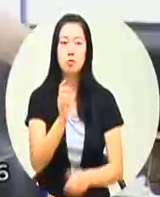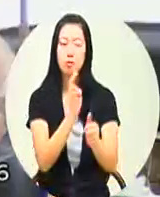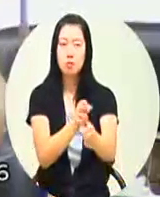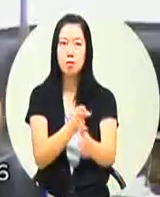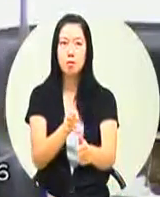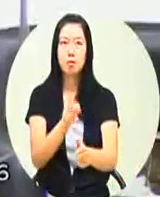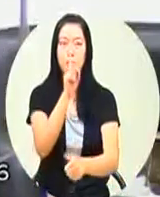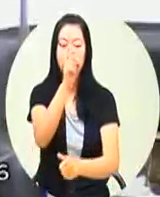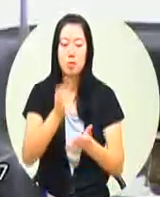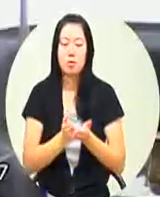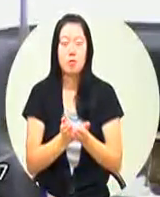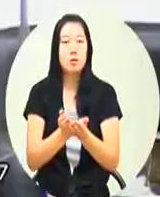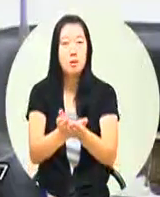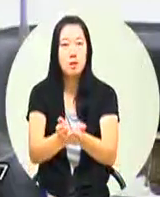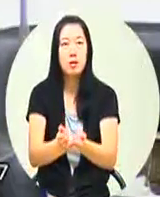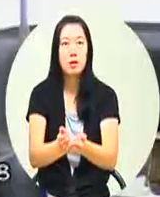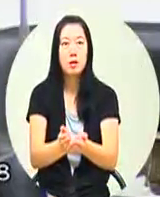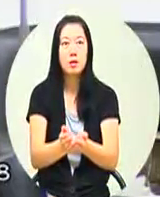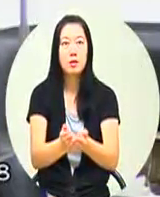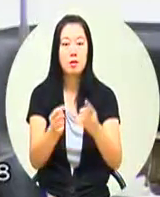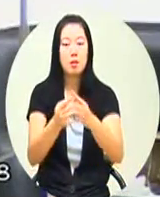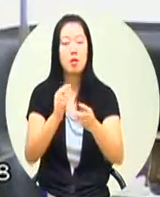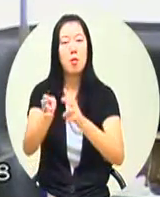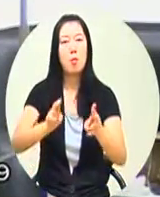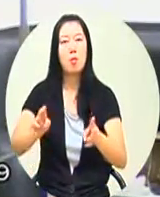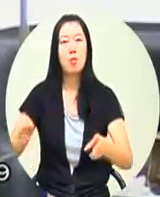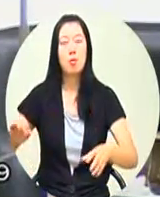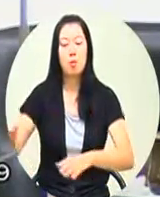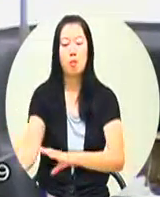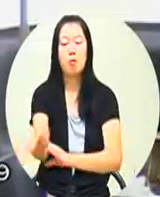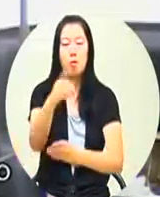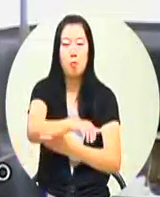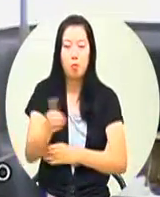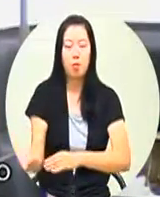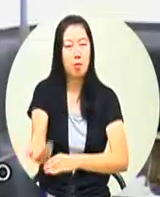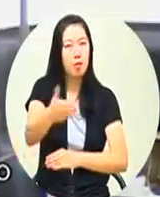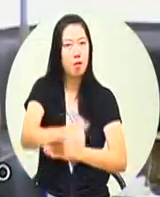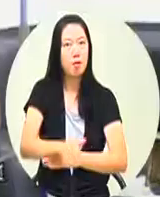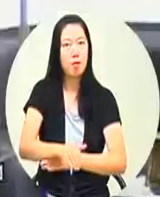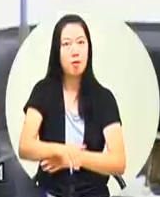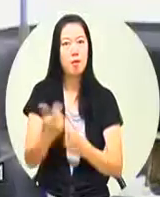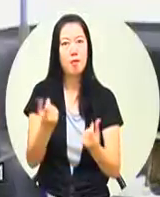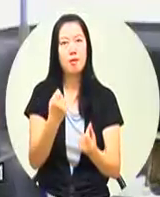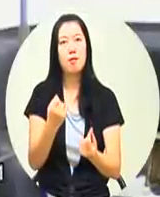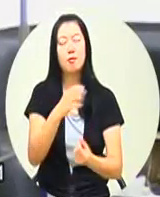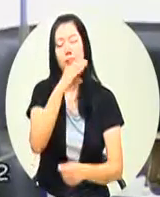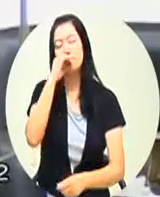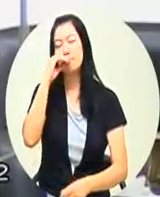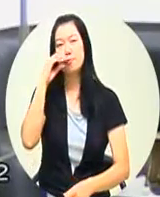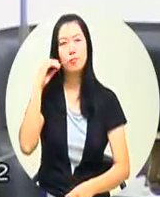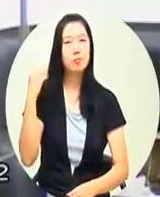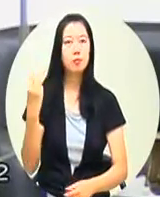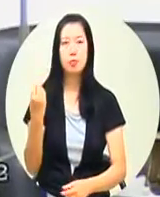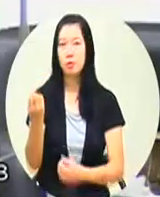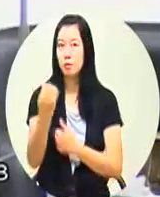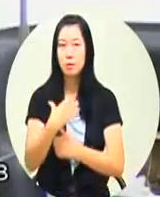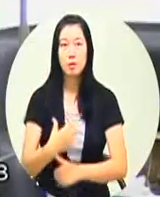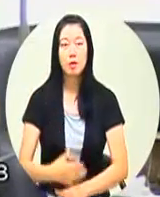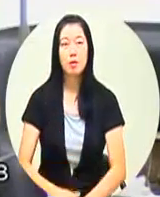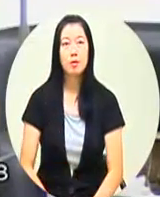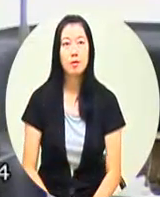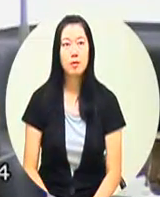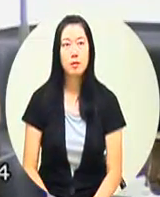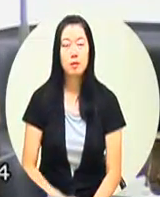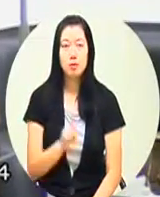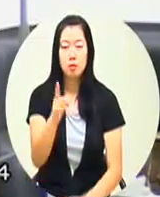派一只船啊，叫人工咧哦，我感觉这是敢那咧应付我安尼感觉，好，哦，我是希望说这